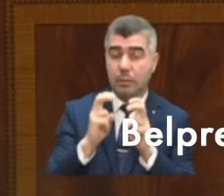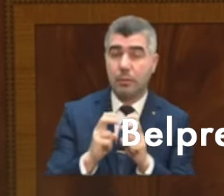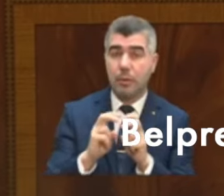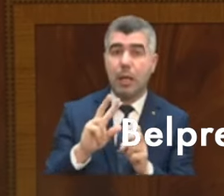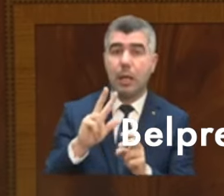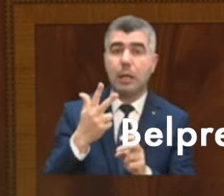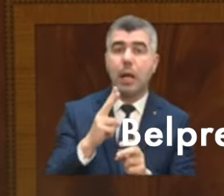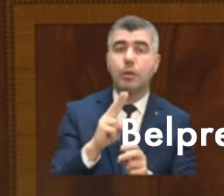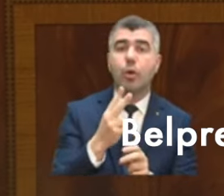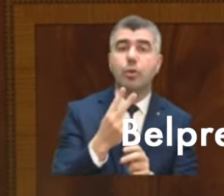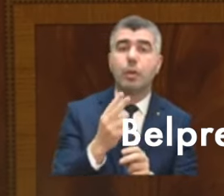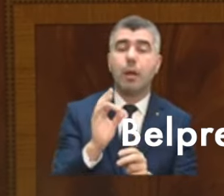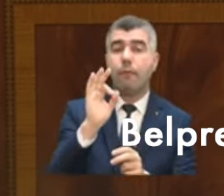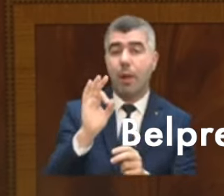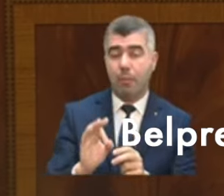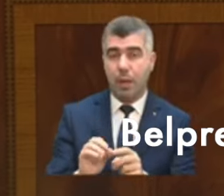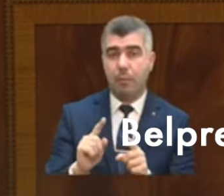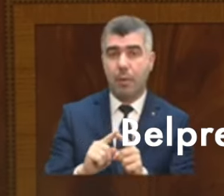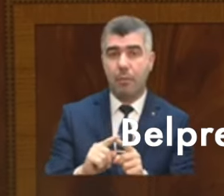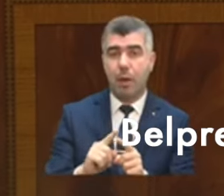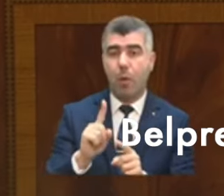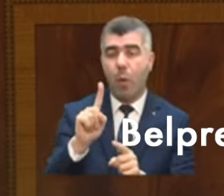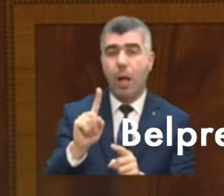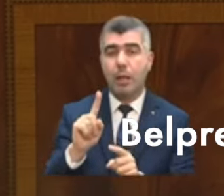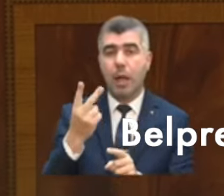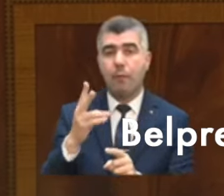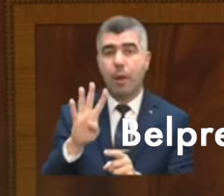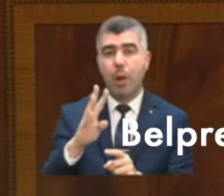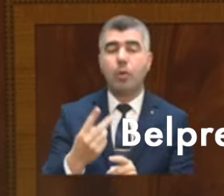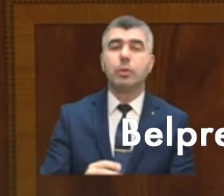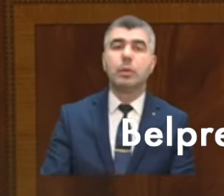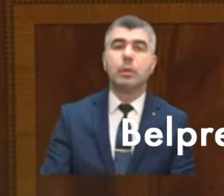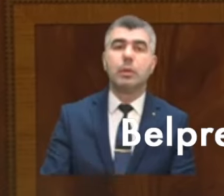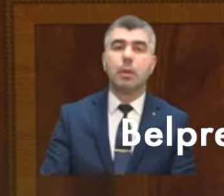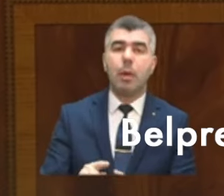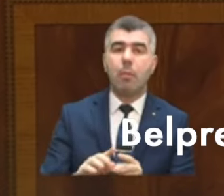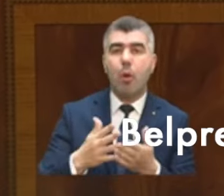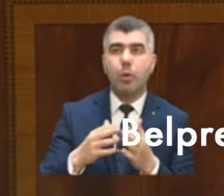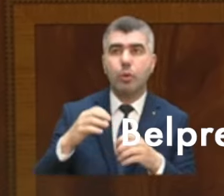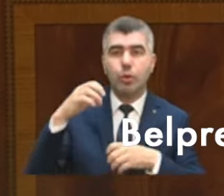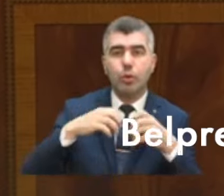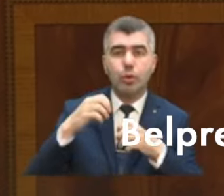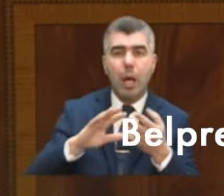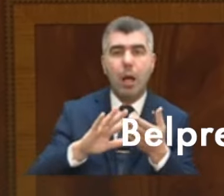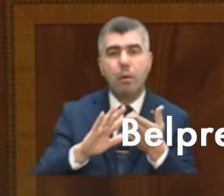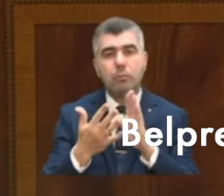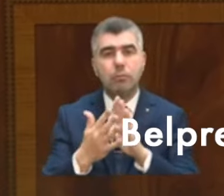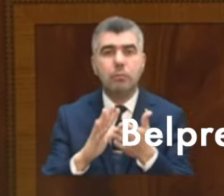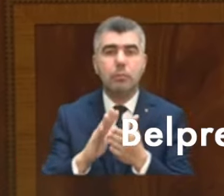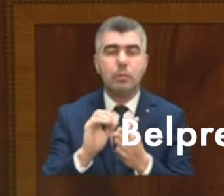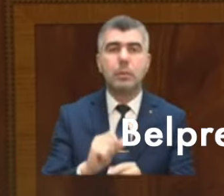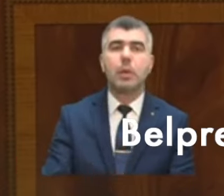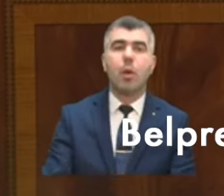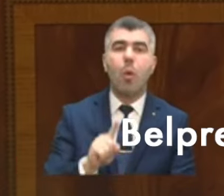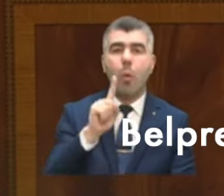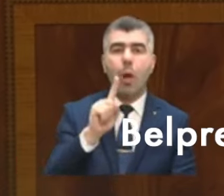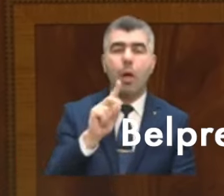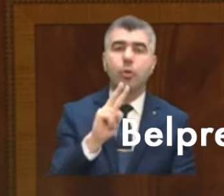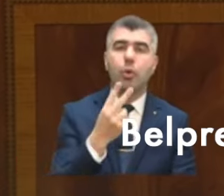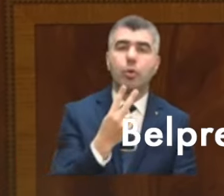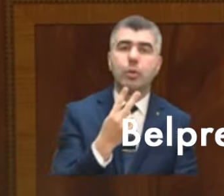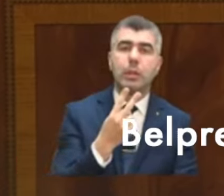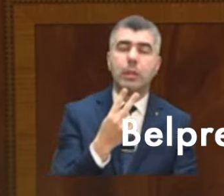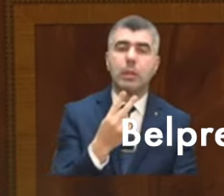23% خلال يناير 2024 اذ لم تعد مجموع التساقطات المطريه الا 2